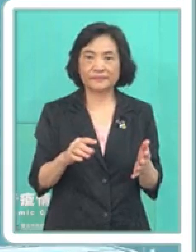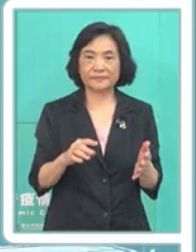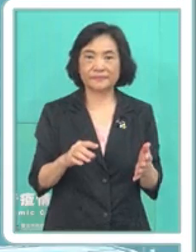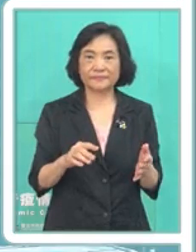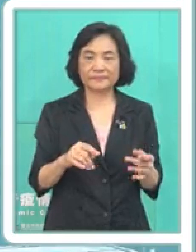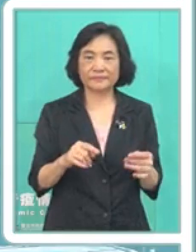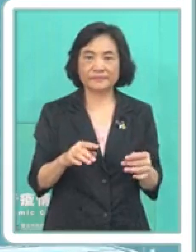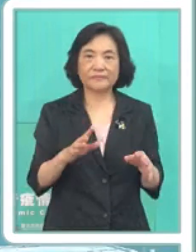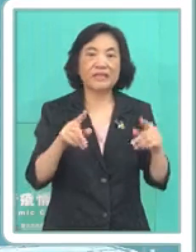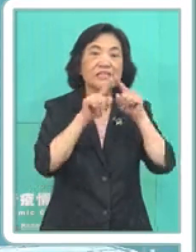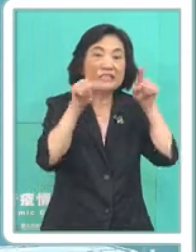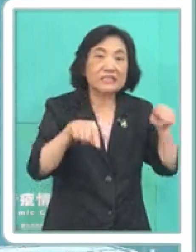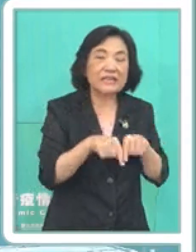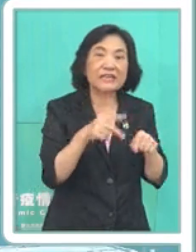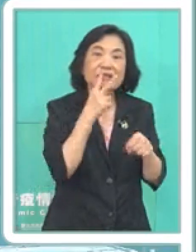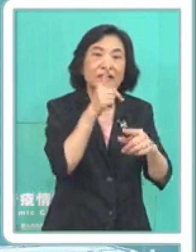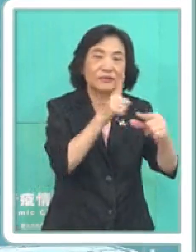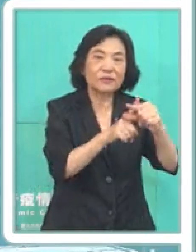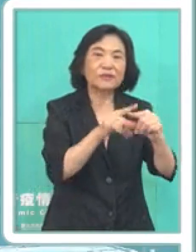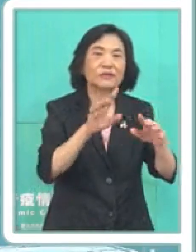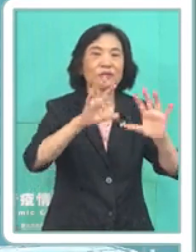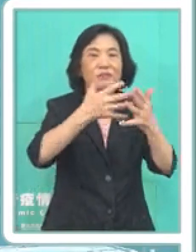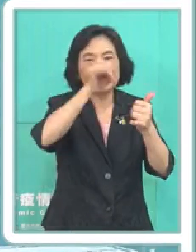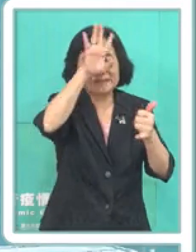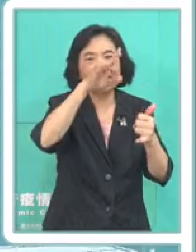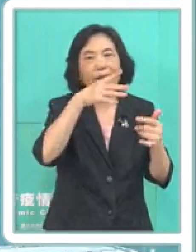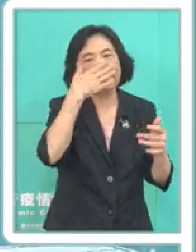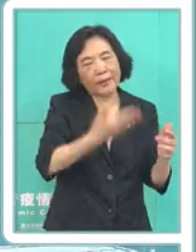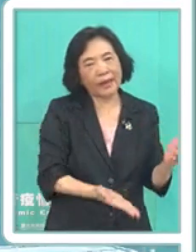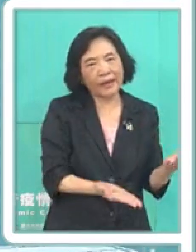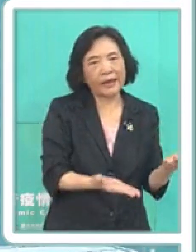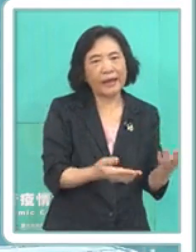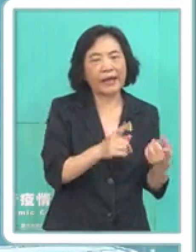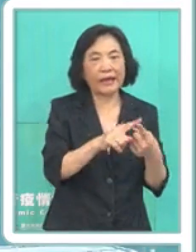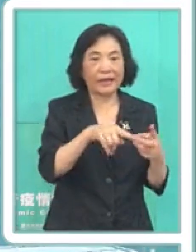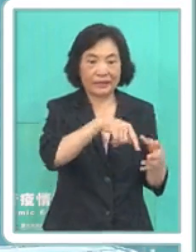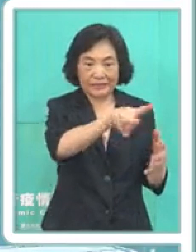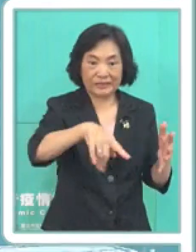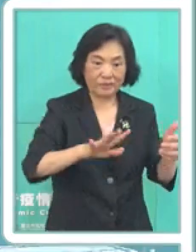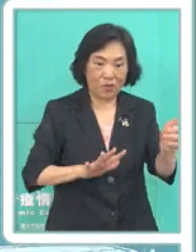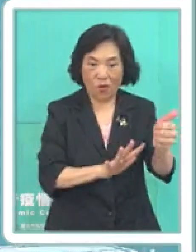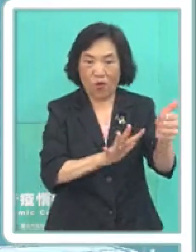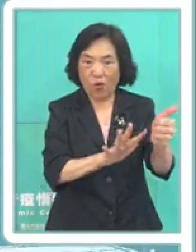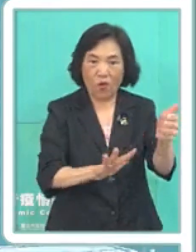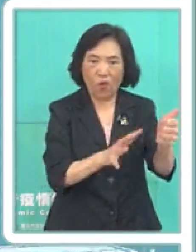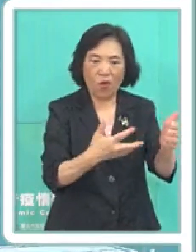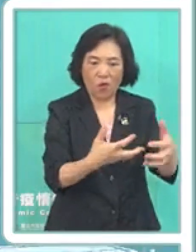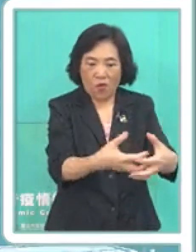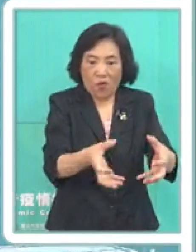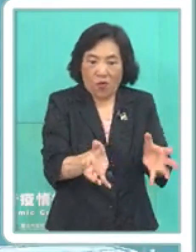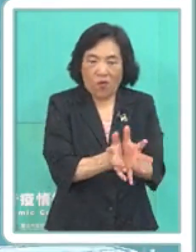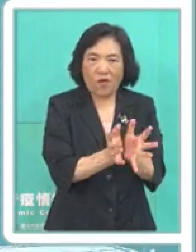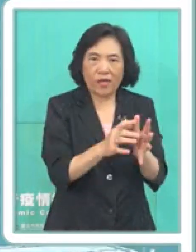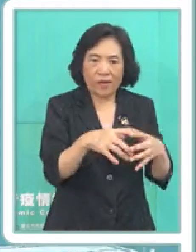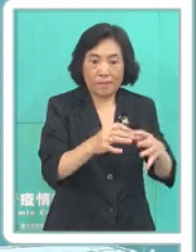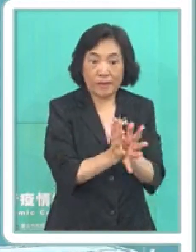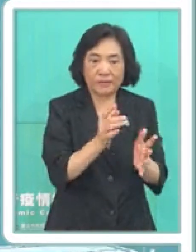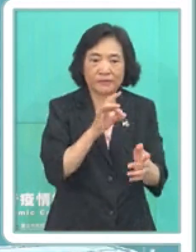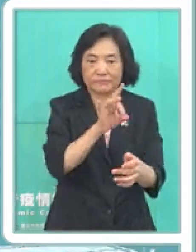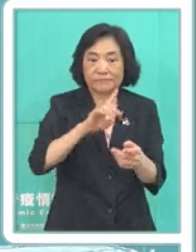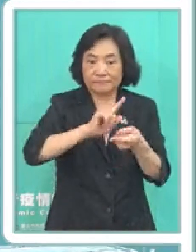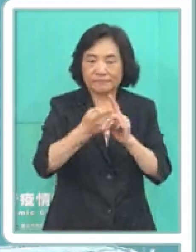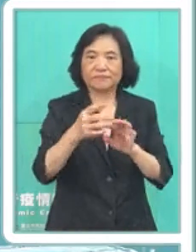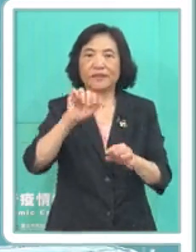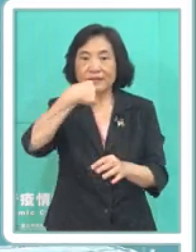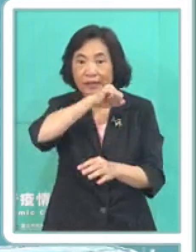有关张亚中他这一次的国民党的主席落败之后，他的一个支持者的群组立刻就被改为台